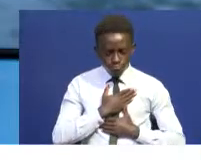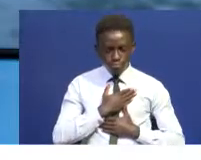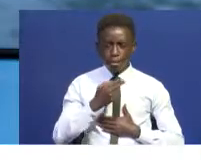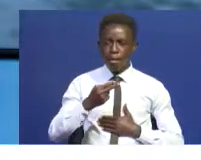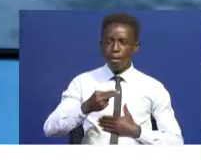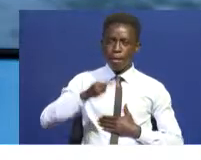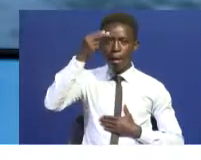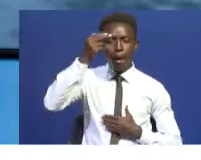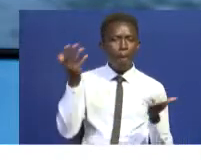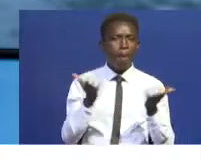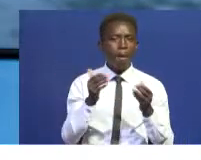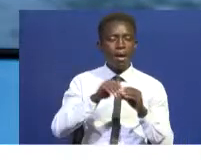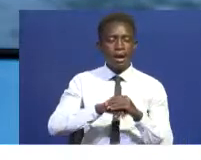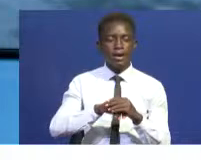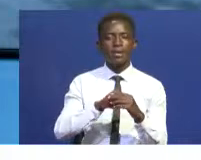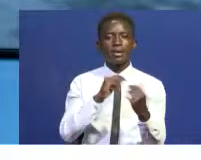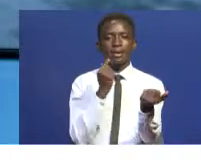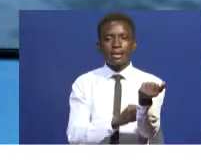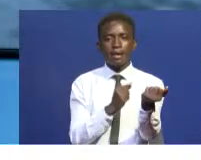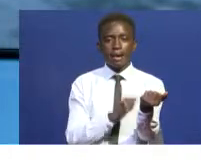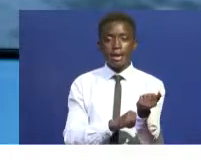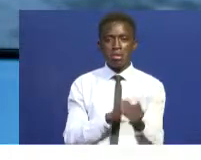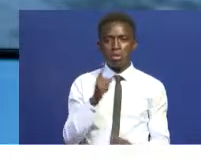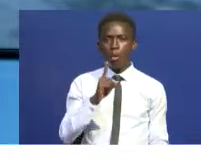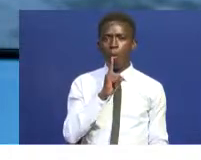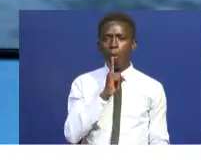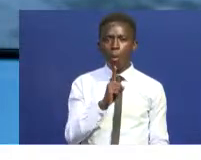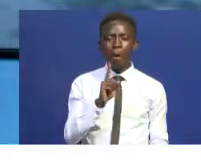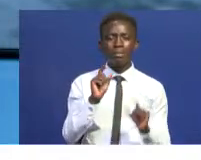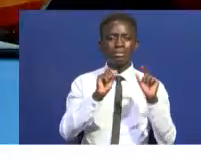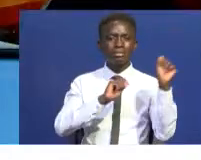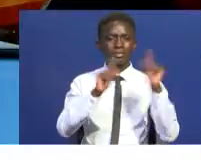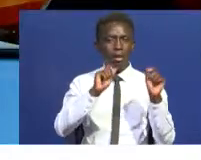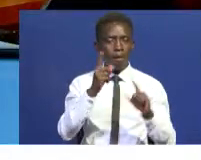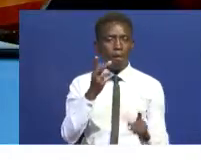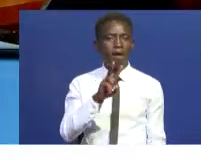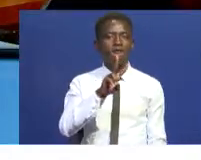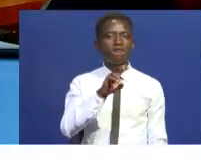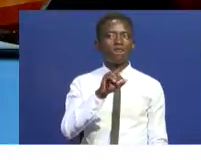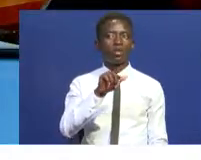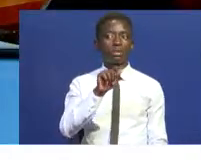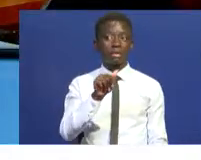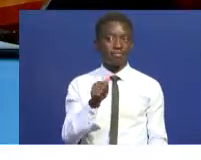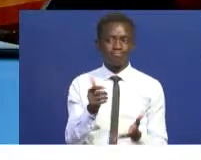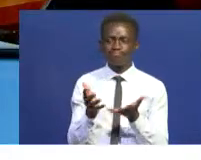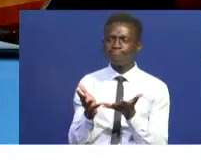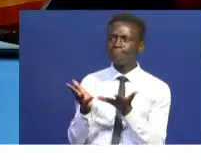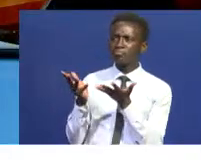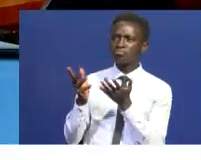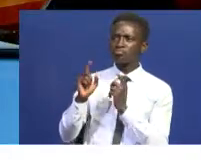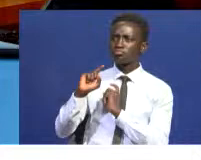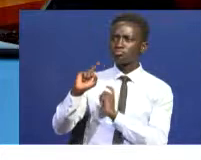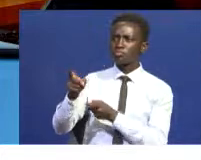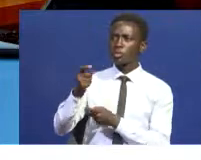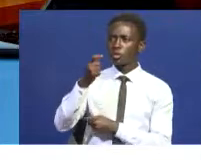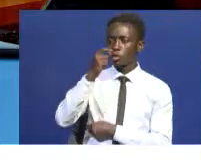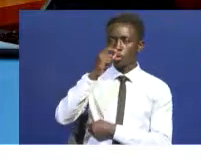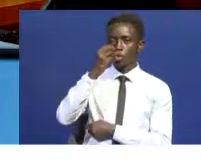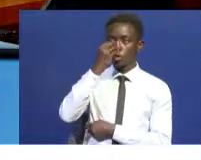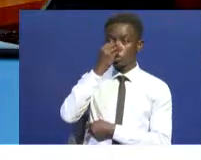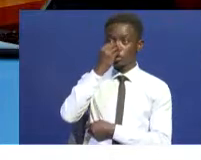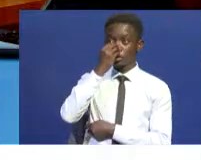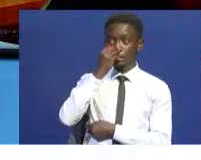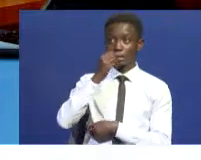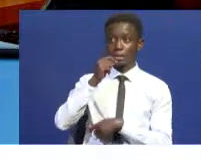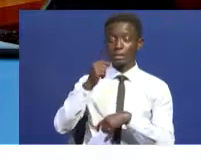Ghana, the Companion of the Order of the Star of the Volta. Akimkabidhi Rais Ruto tuzo hiyo wakati wa dhifa ya